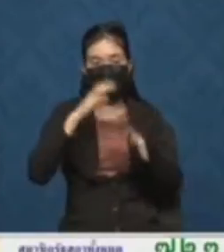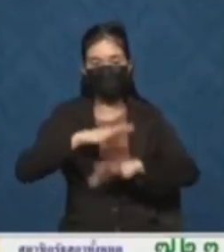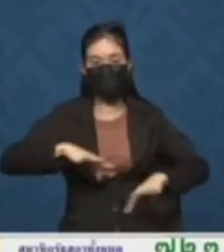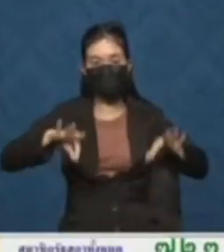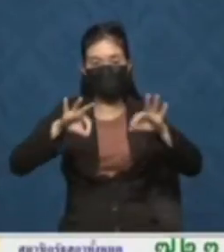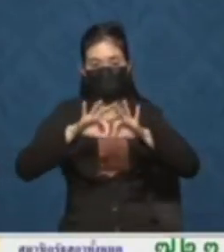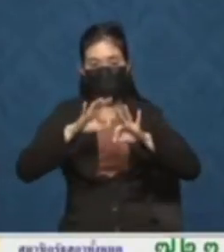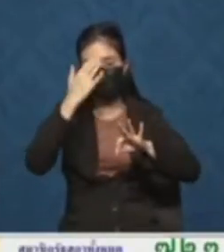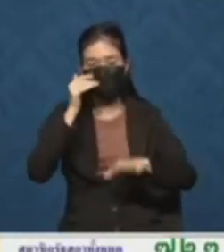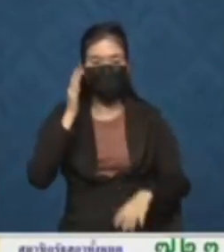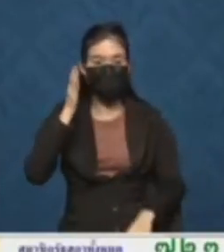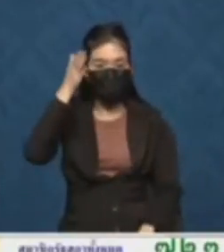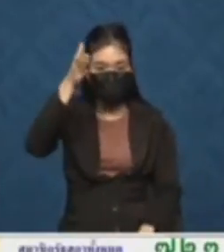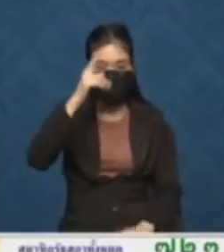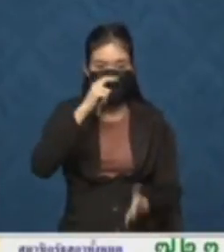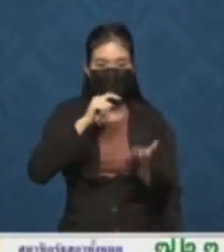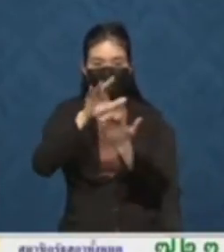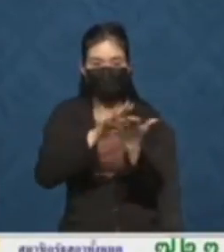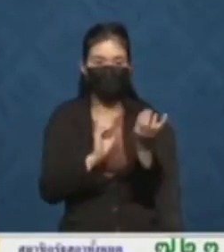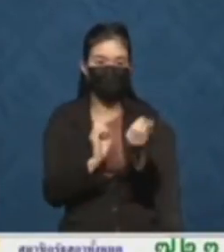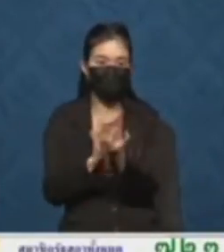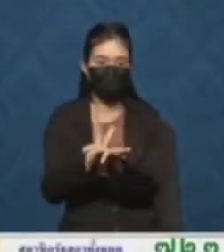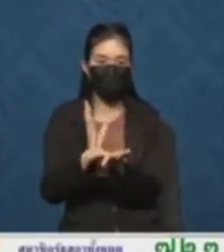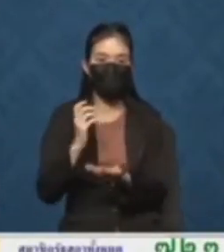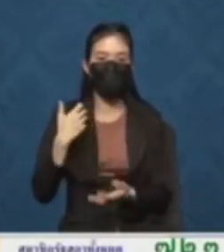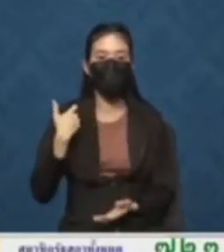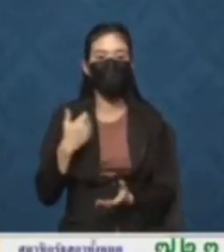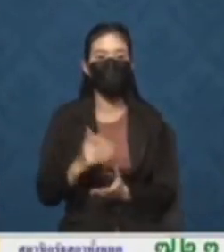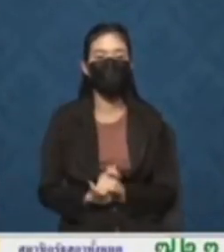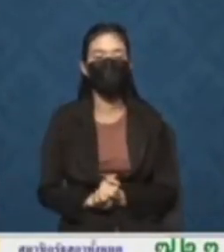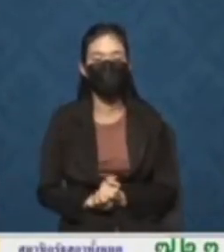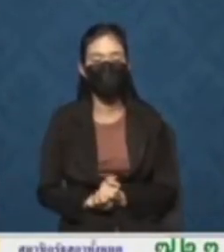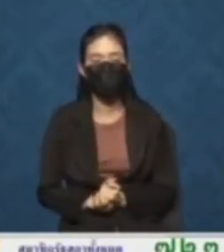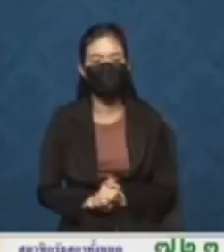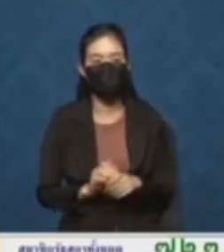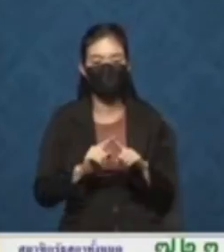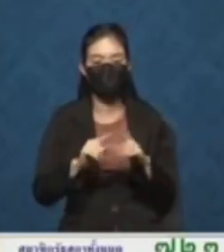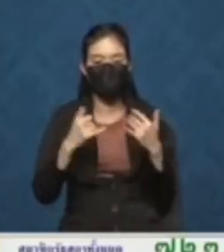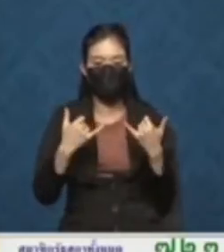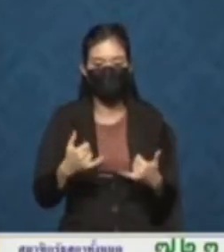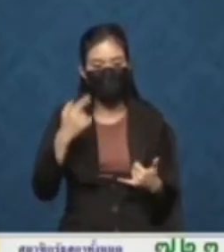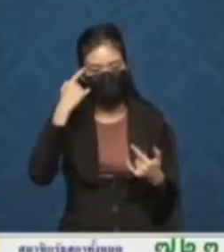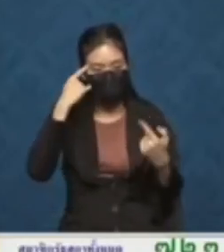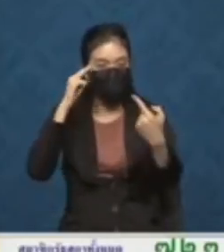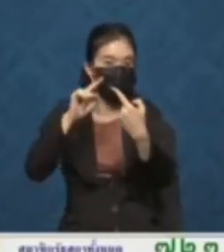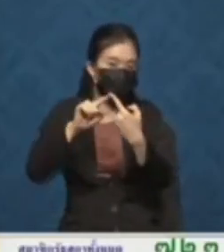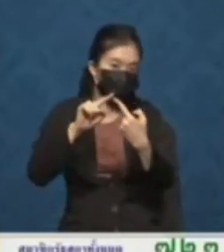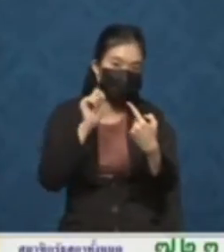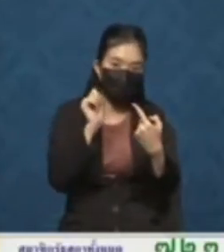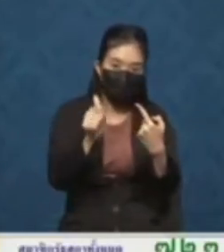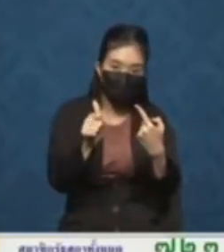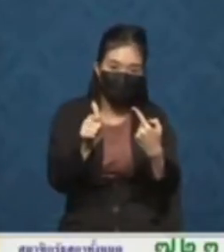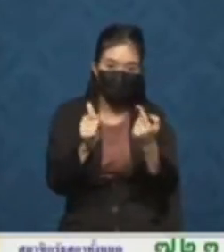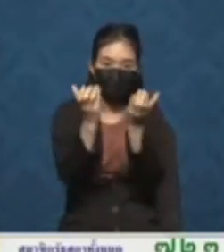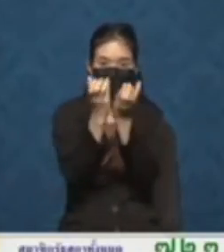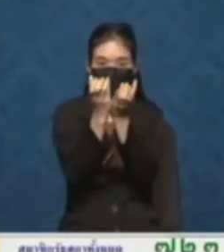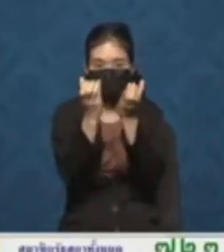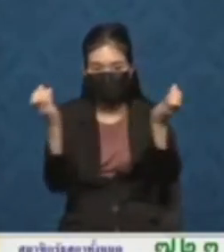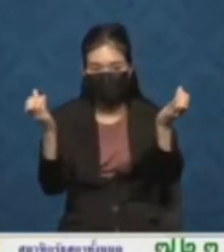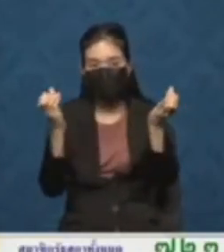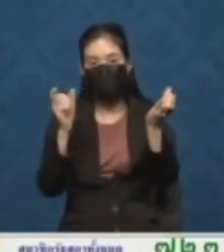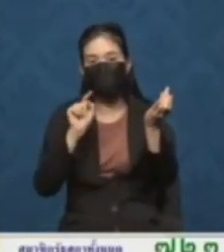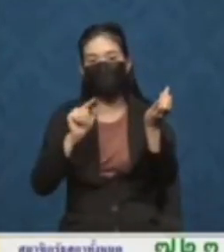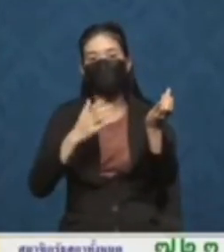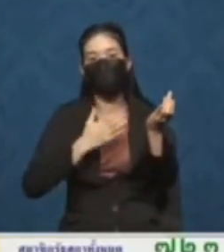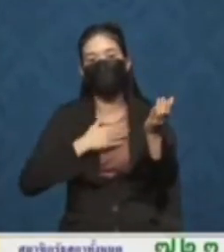ระทบที่จะเกิดขึ้นกับประเทศนี้ท่านมีเจตจำนงที่ดีมากท่านบอกว่ารัฐธรรมนูญของเร